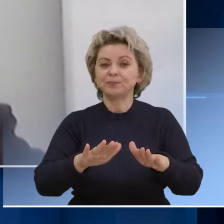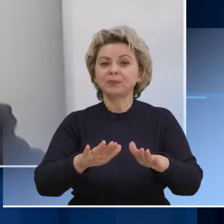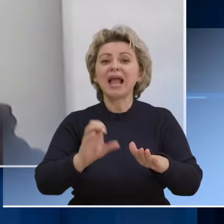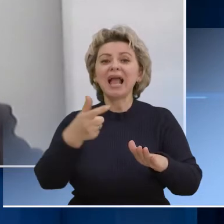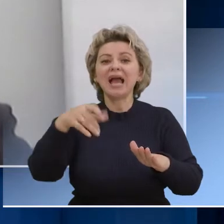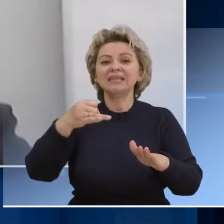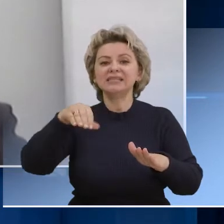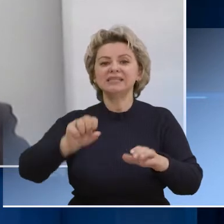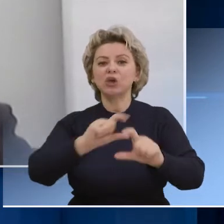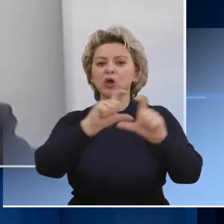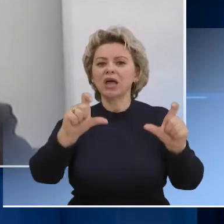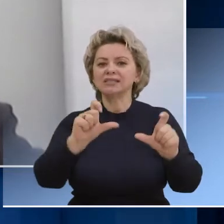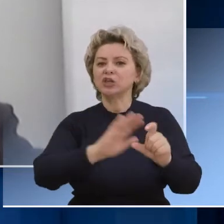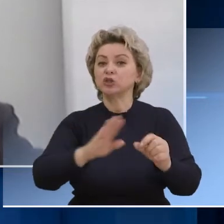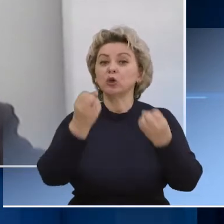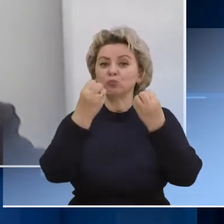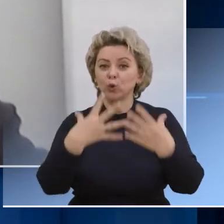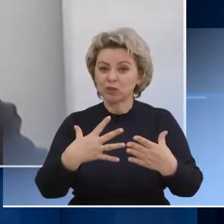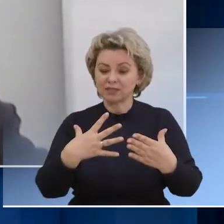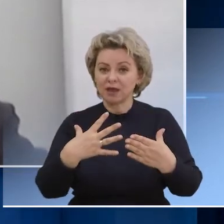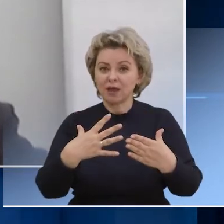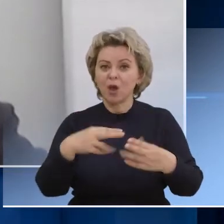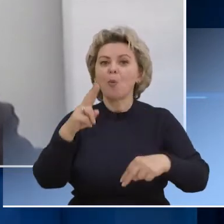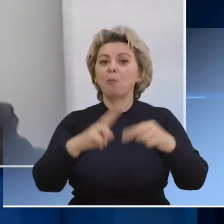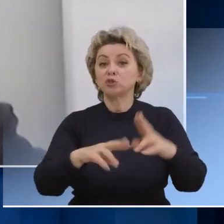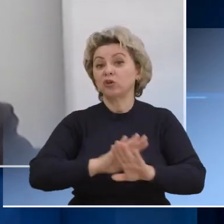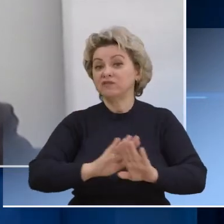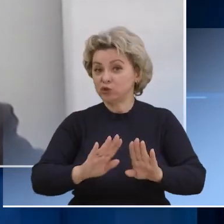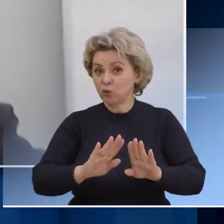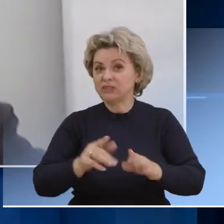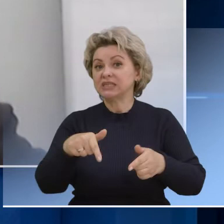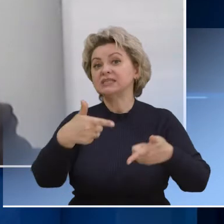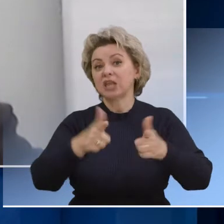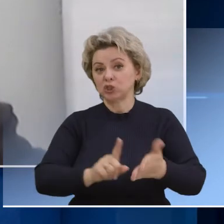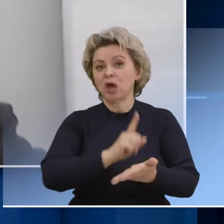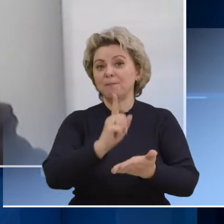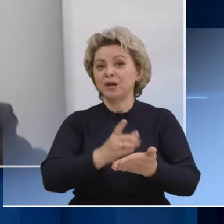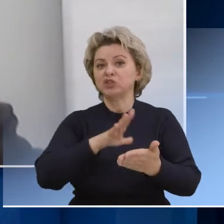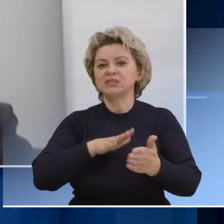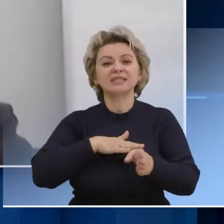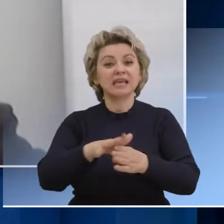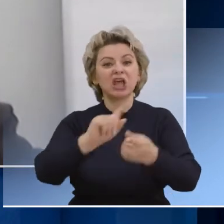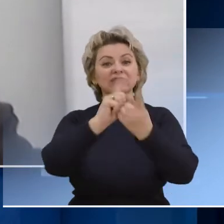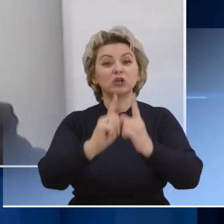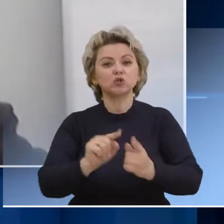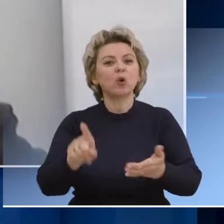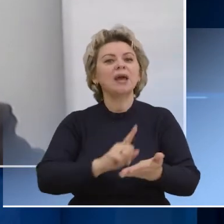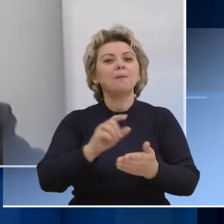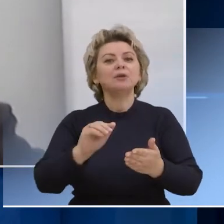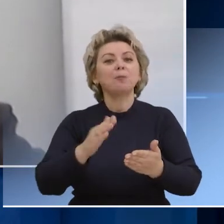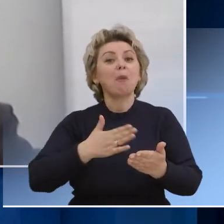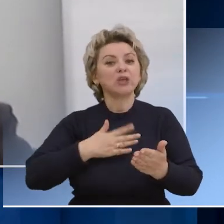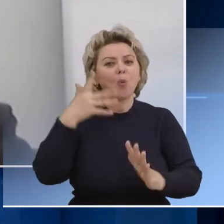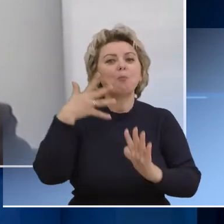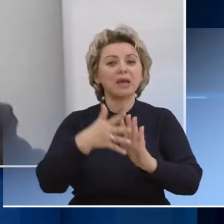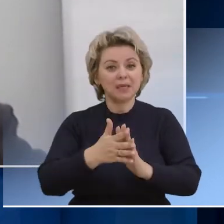да, IT-кластер – это не просто, ну вот, построили и все, здесь действительно должна быть целая инфраструктура, причем